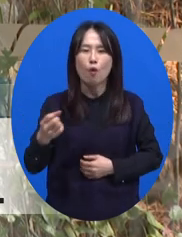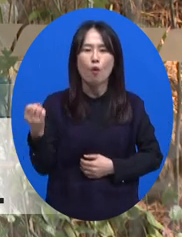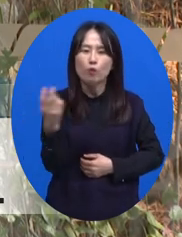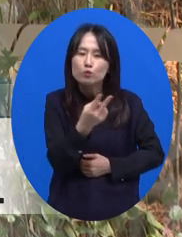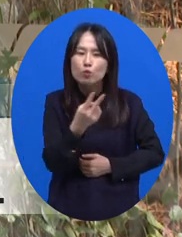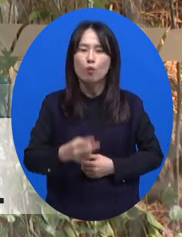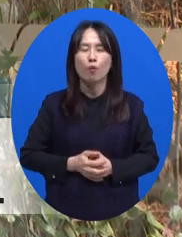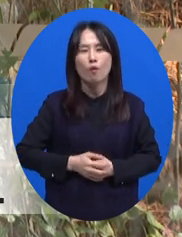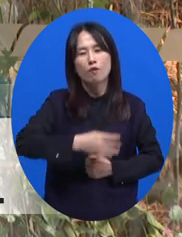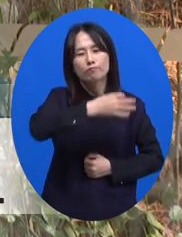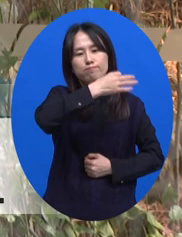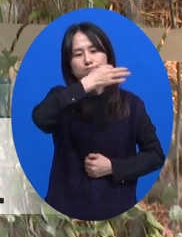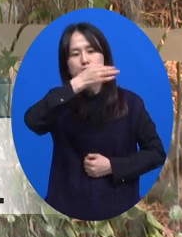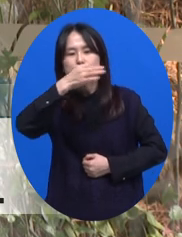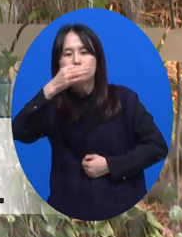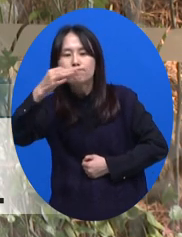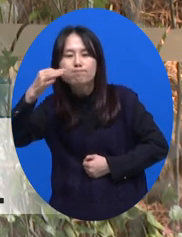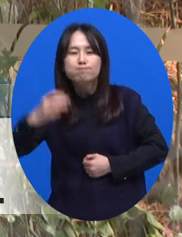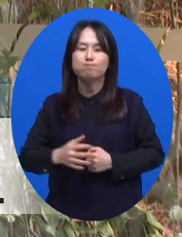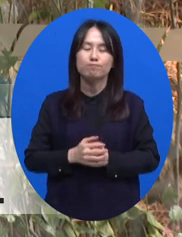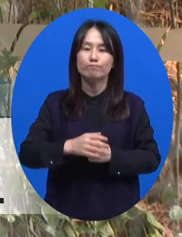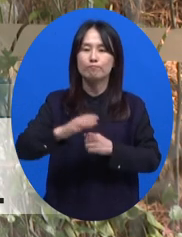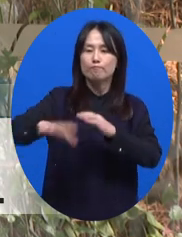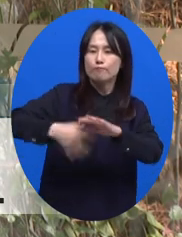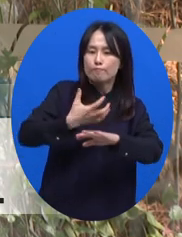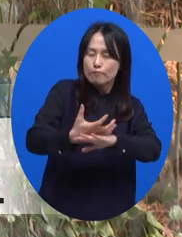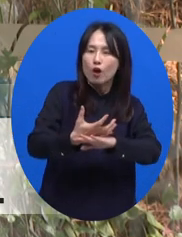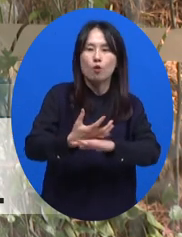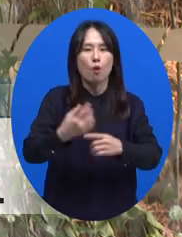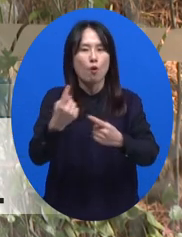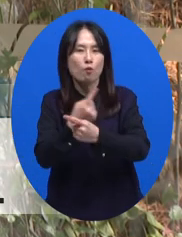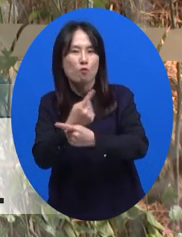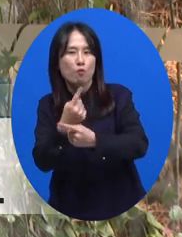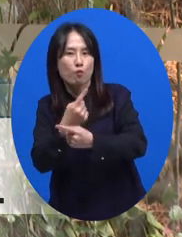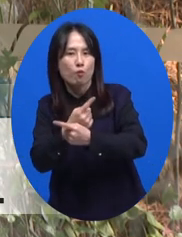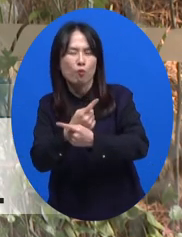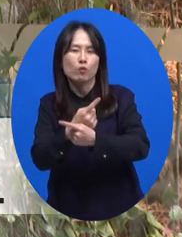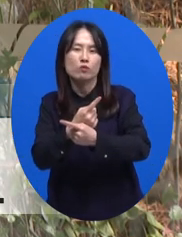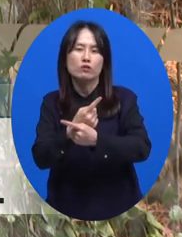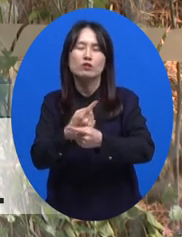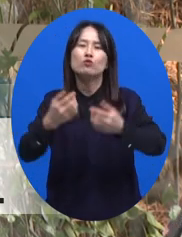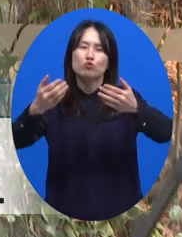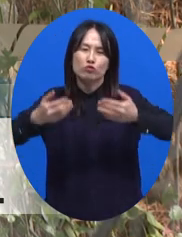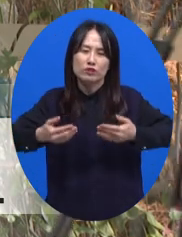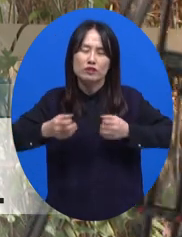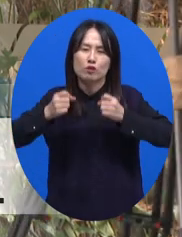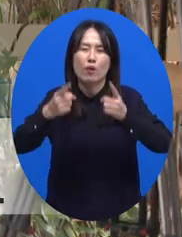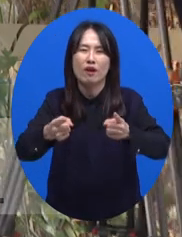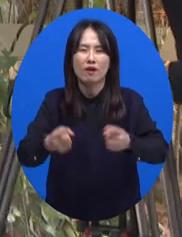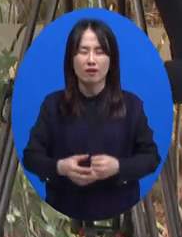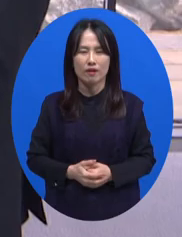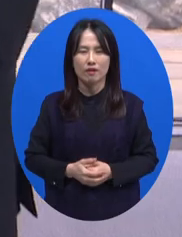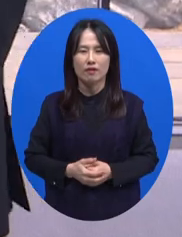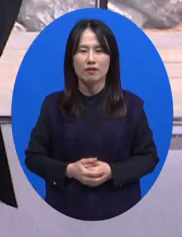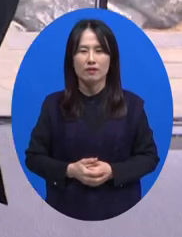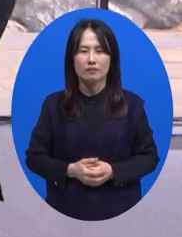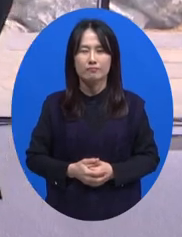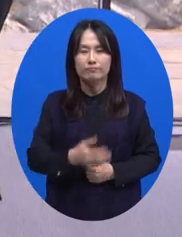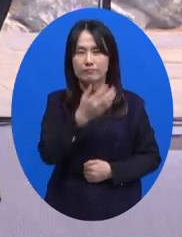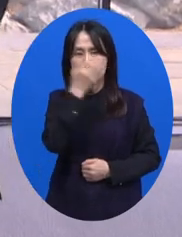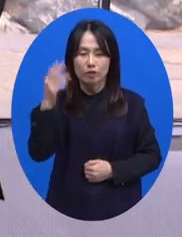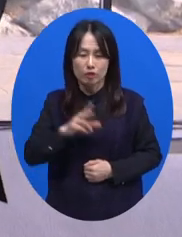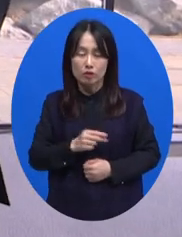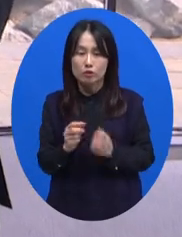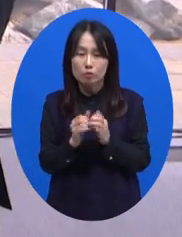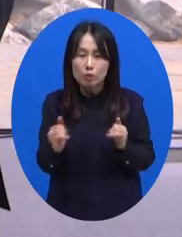아이디어와 이 판을 뒤집고 제가 이건 유쾌한 반란을 일으킬 수 있는 그러면서 기회해 주십사는 게 좋.